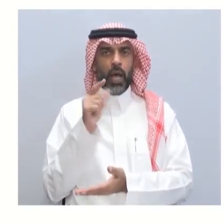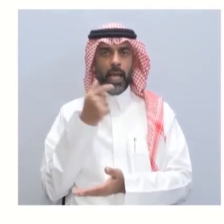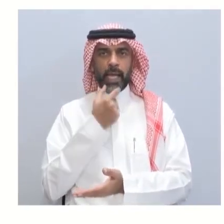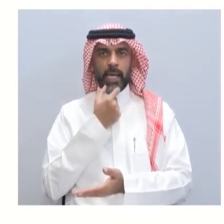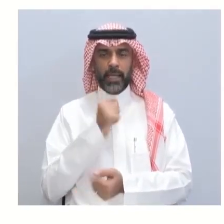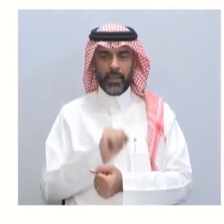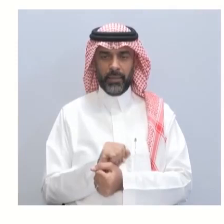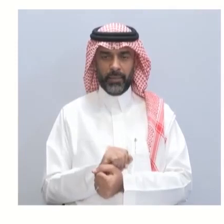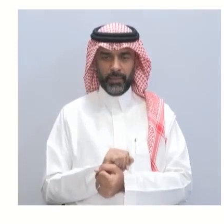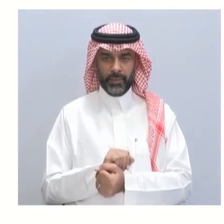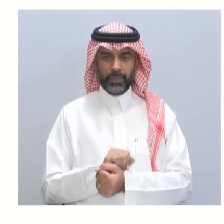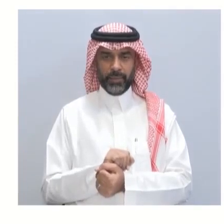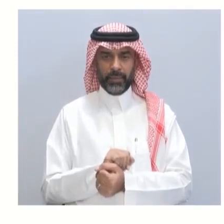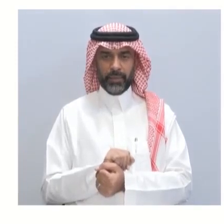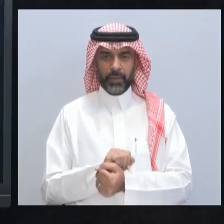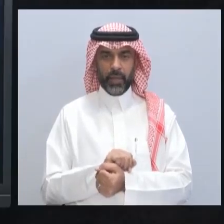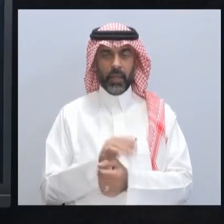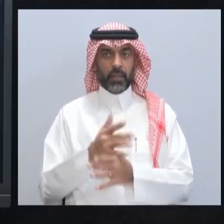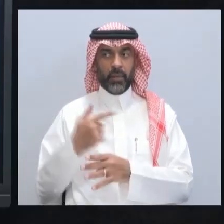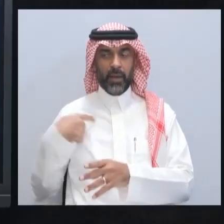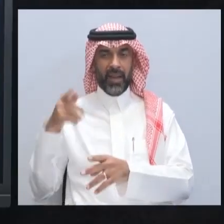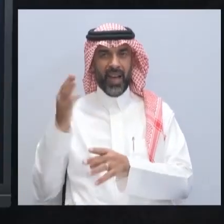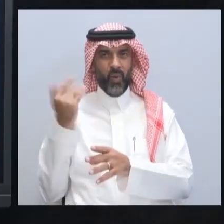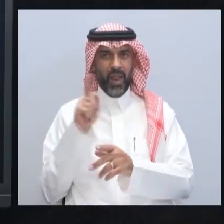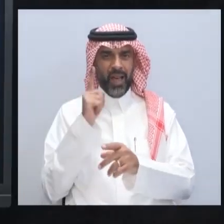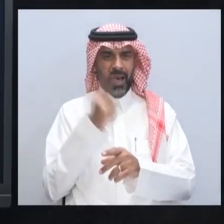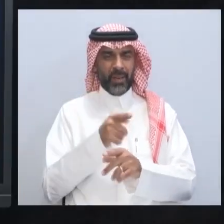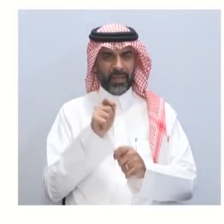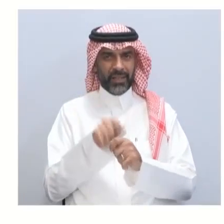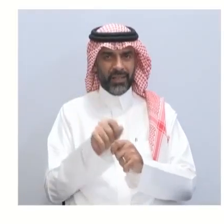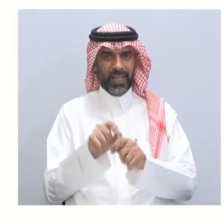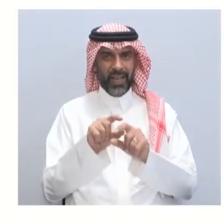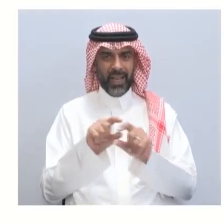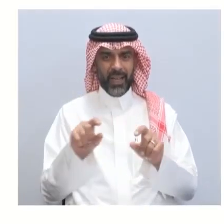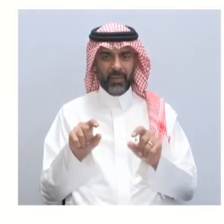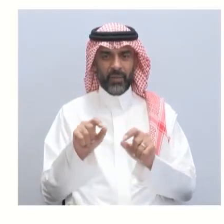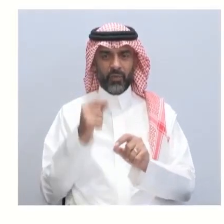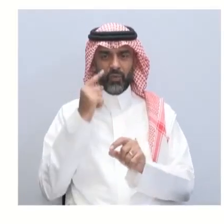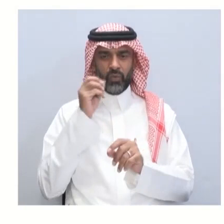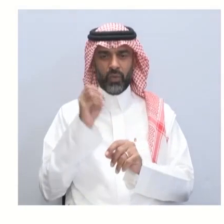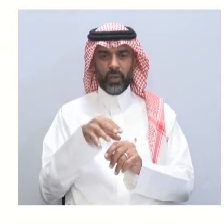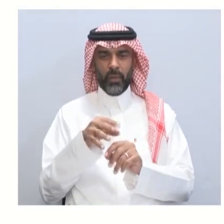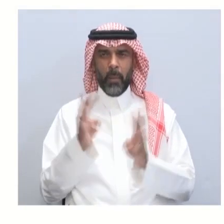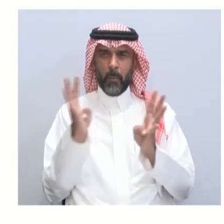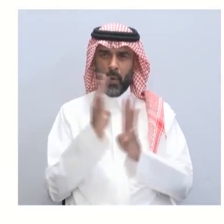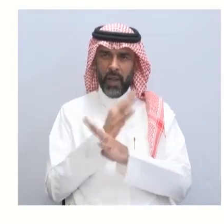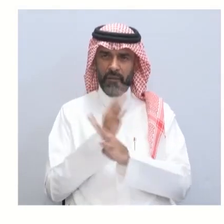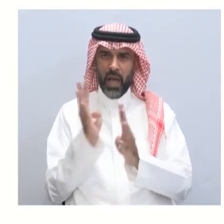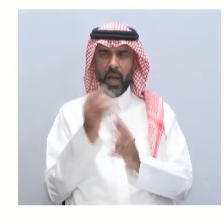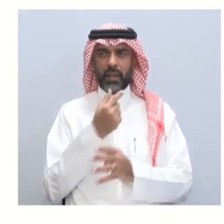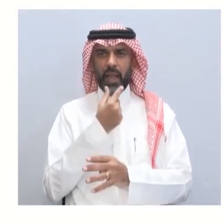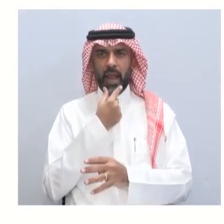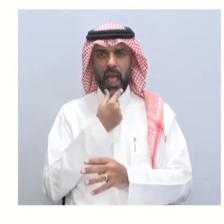بما ان طلبنا منه ميك الست انشاء قائمه فنحن نضيف الاماكن المسمك بوليفارد رياض سيتي